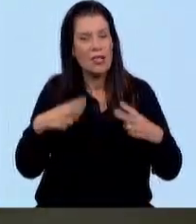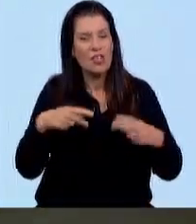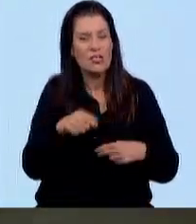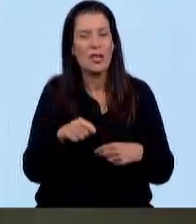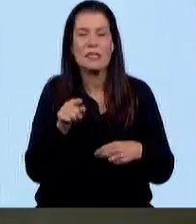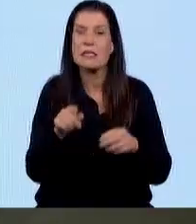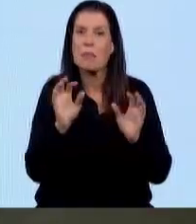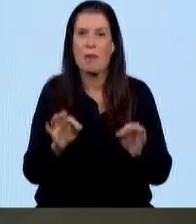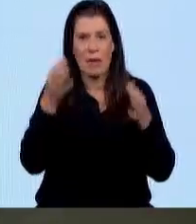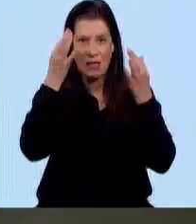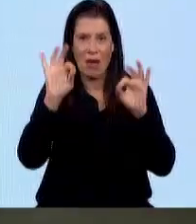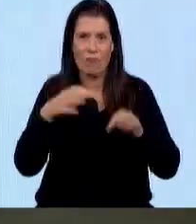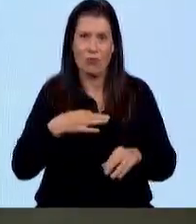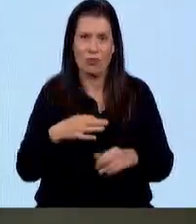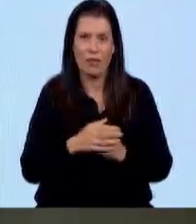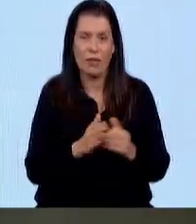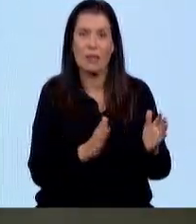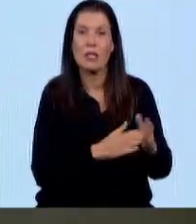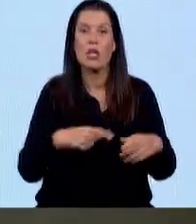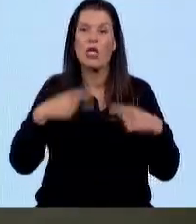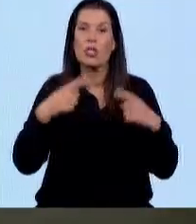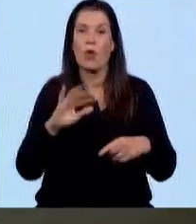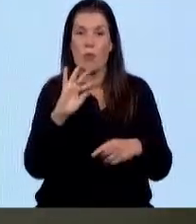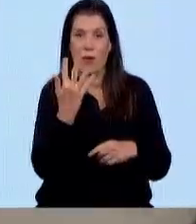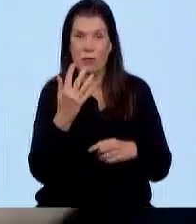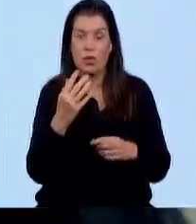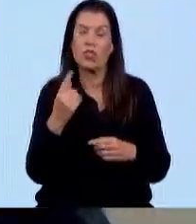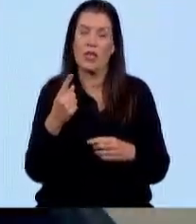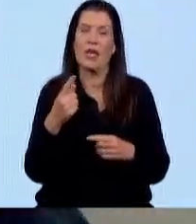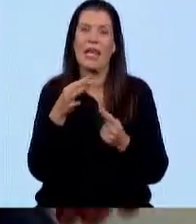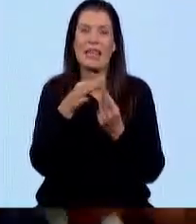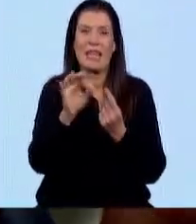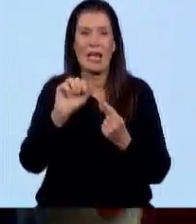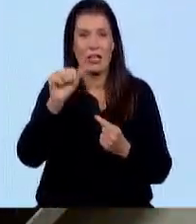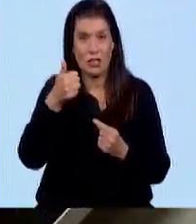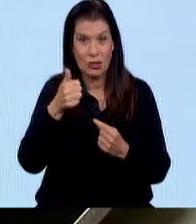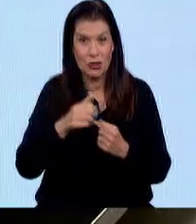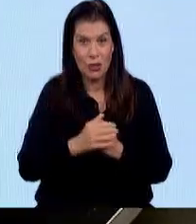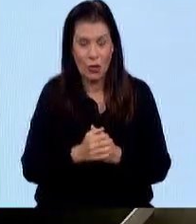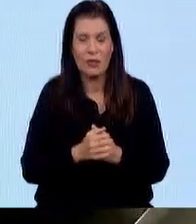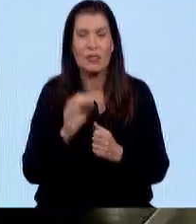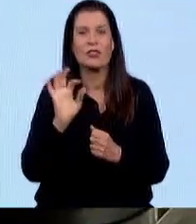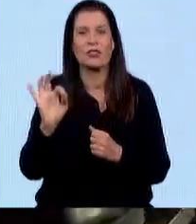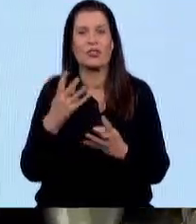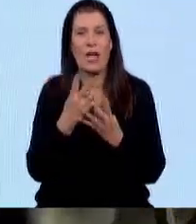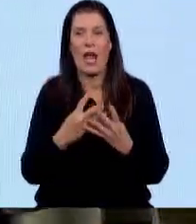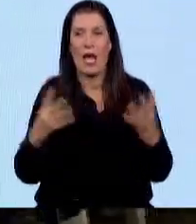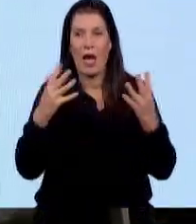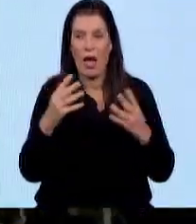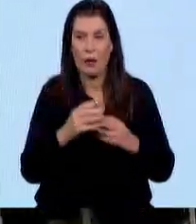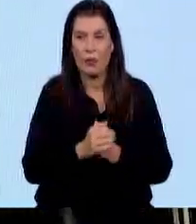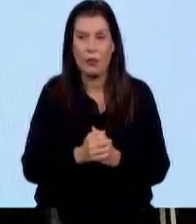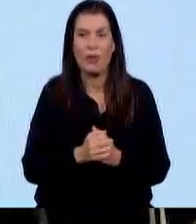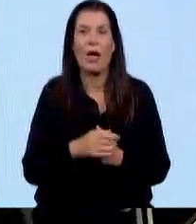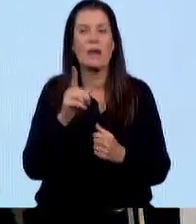כבוד, באמת כבוד. ביום חמישי, נר ראשון של חנוכה, מתכוני השוקולד של דביר שמכינים הקונדיטורים של בית הספר בישולים, ימכרו